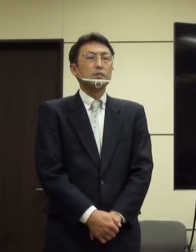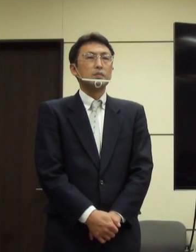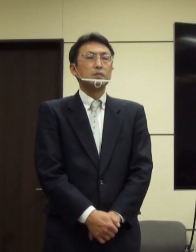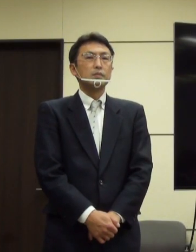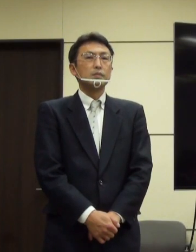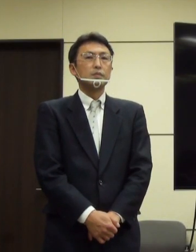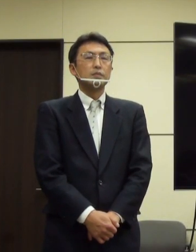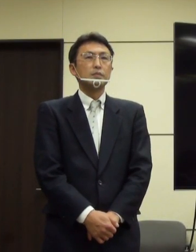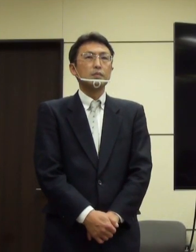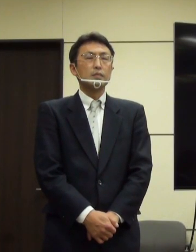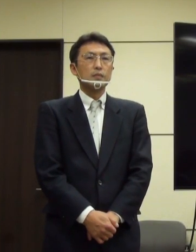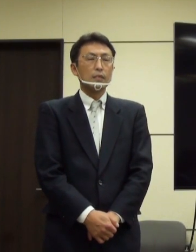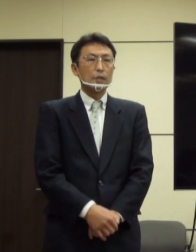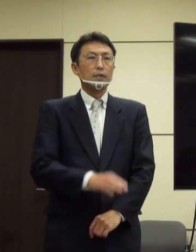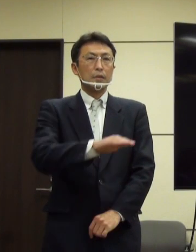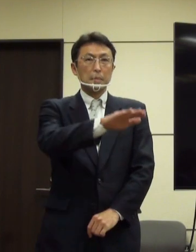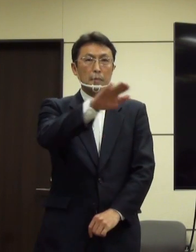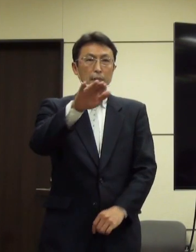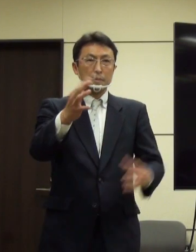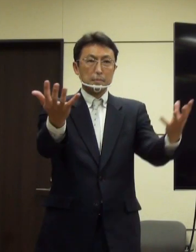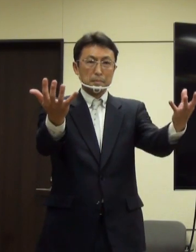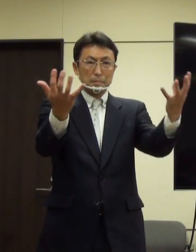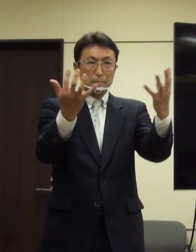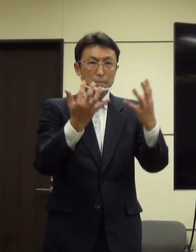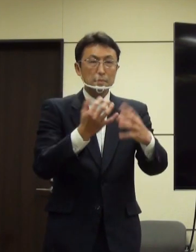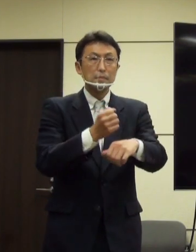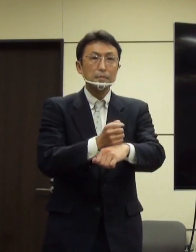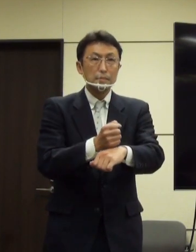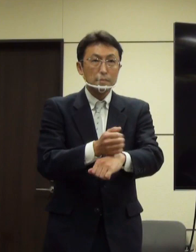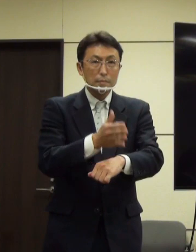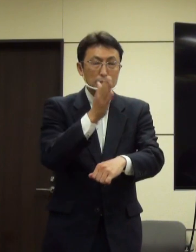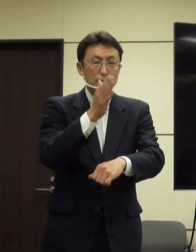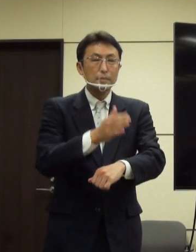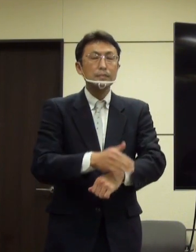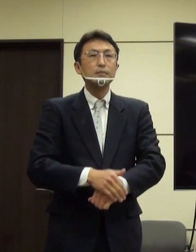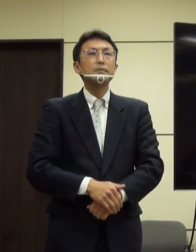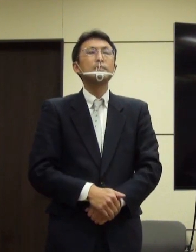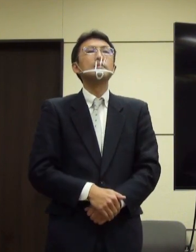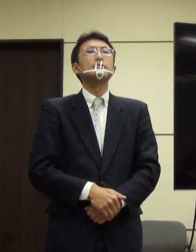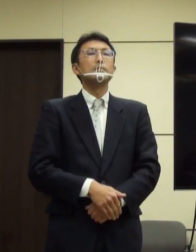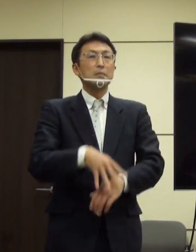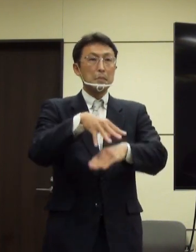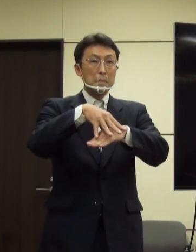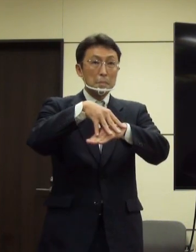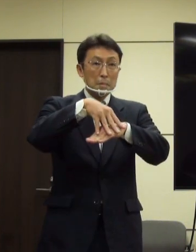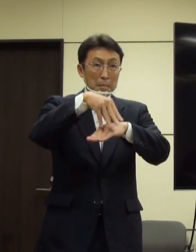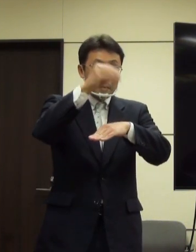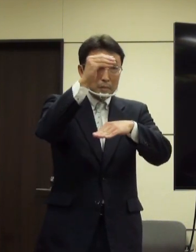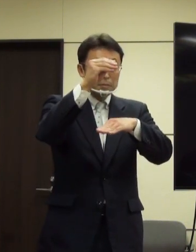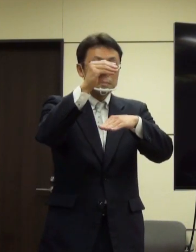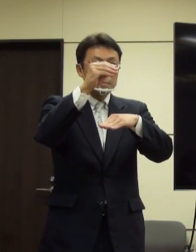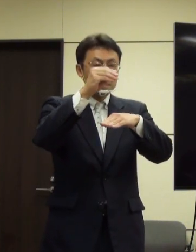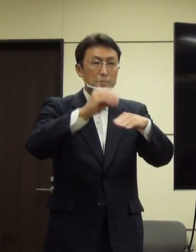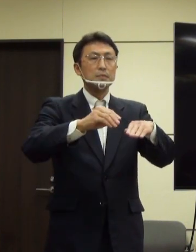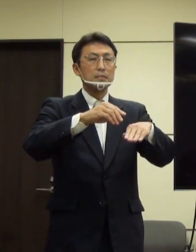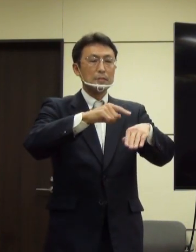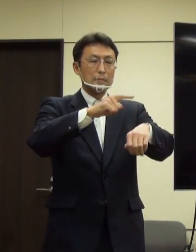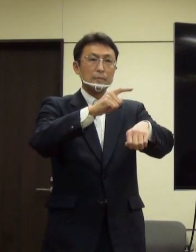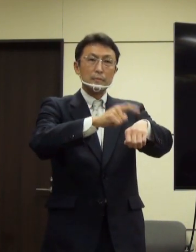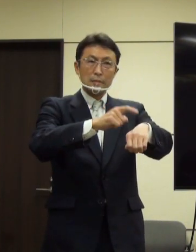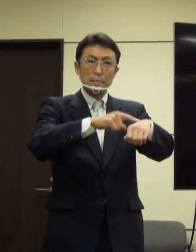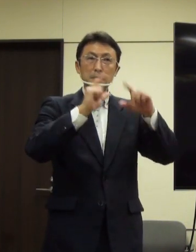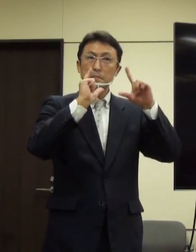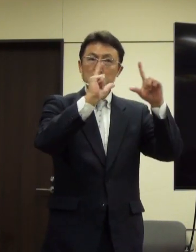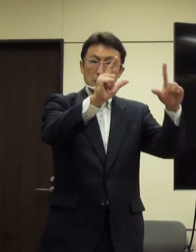はいみなさんはつまりいただきましてありがとうございますえっとまずはレセナのプレスリリースの時間とですねあの記者会見の時間が